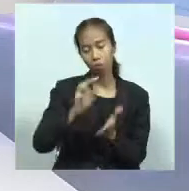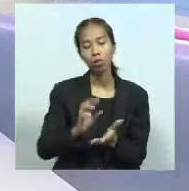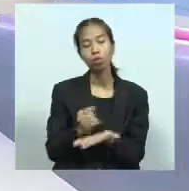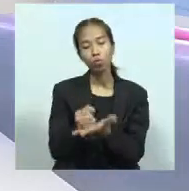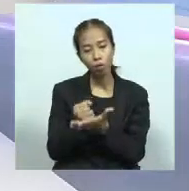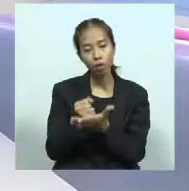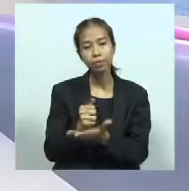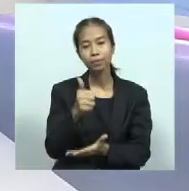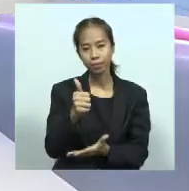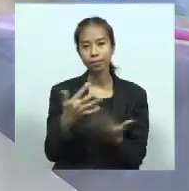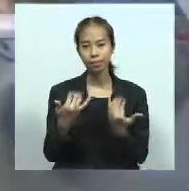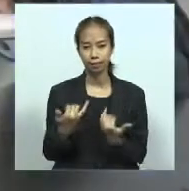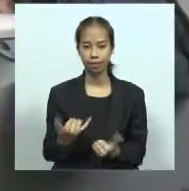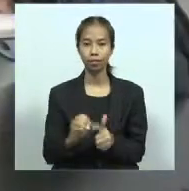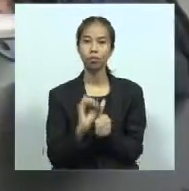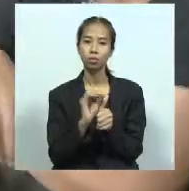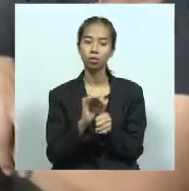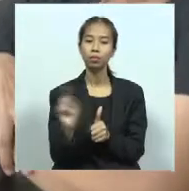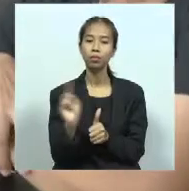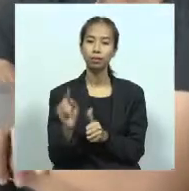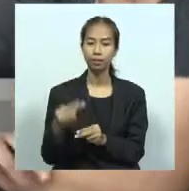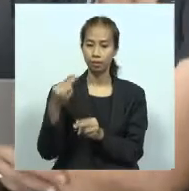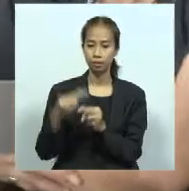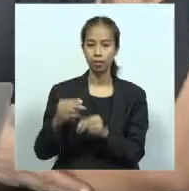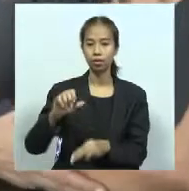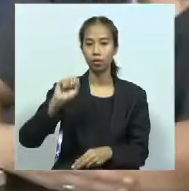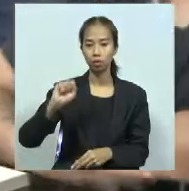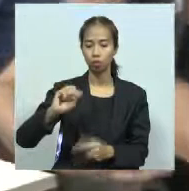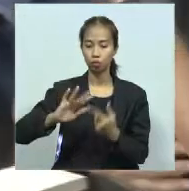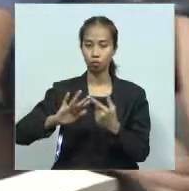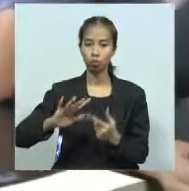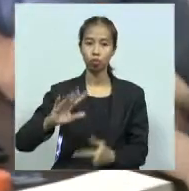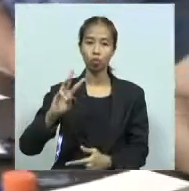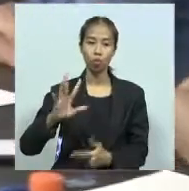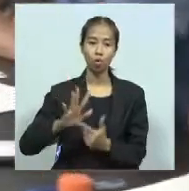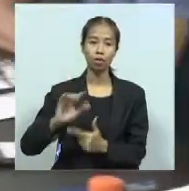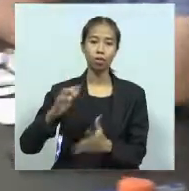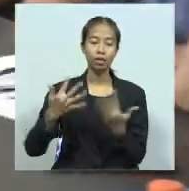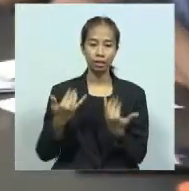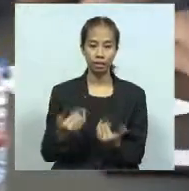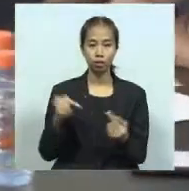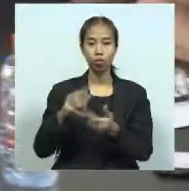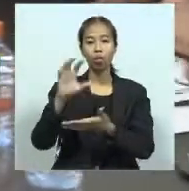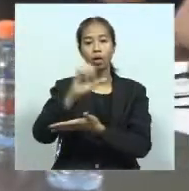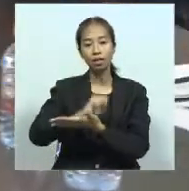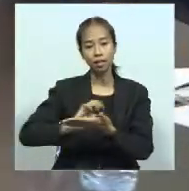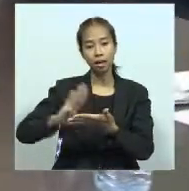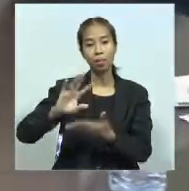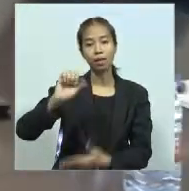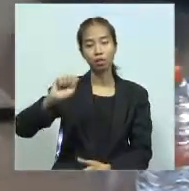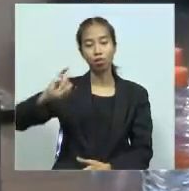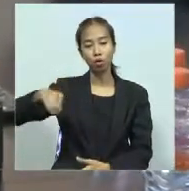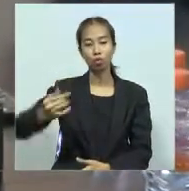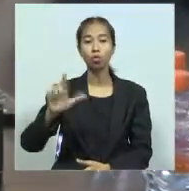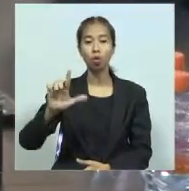ข้อเสนอดังกล่าวค่ะมาจากนายสุชัชวีสุวรรณสวัสดิ์อธิการบดีสถาบันเทคโนโลยีพระจอมเกล้าเจ้